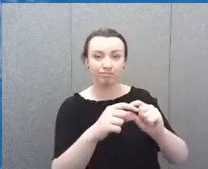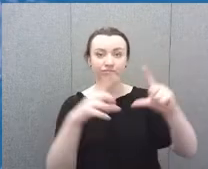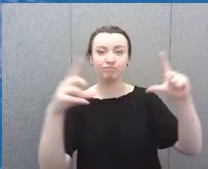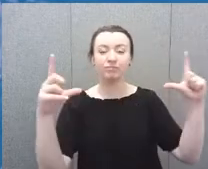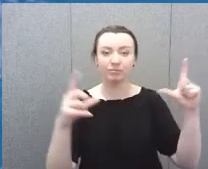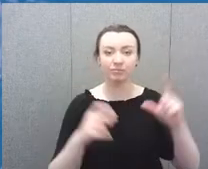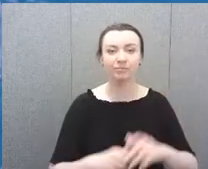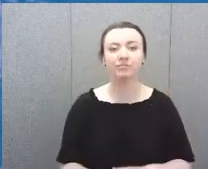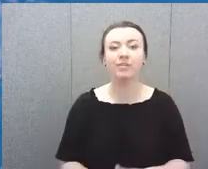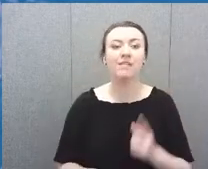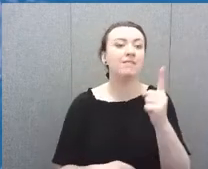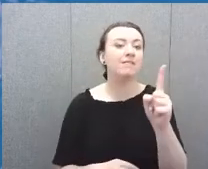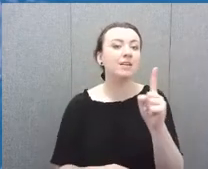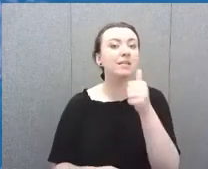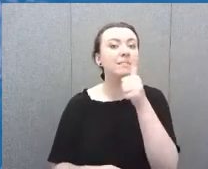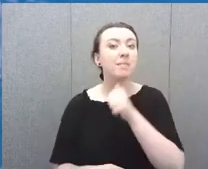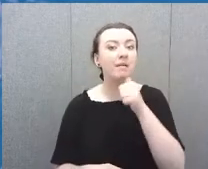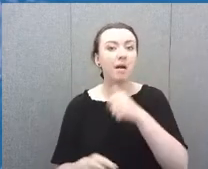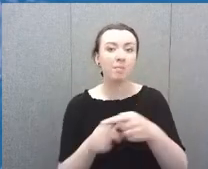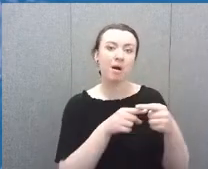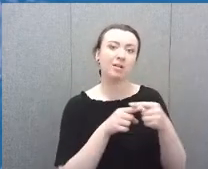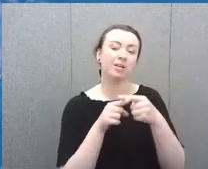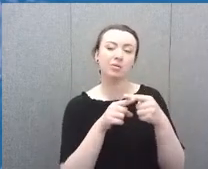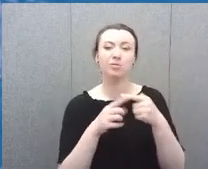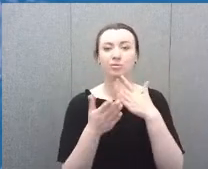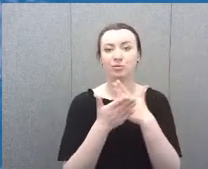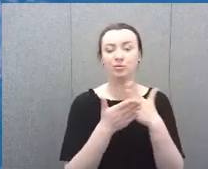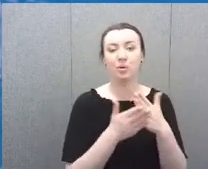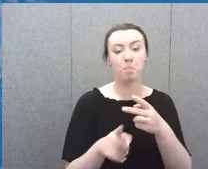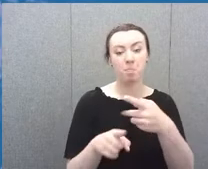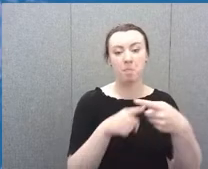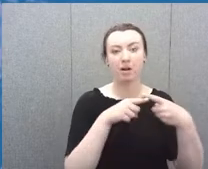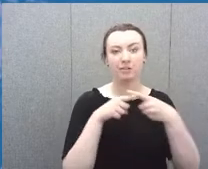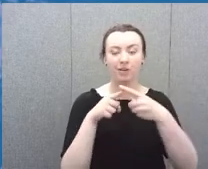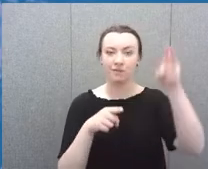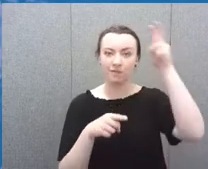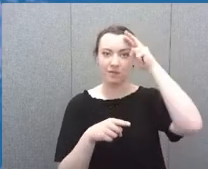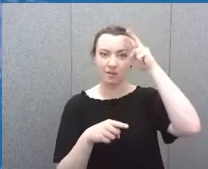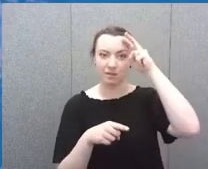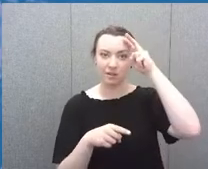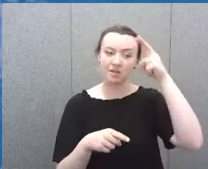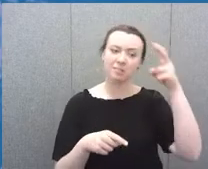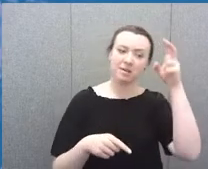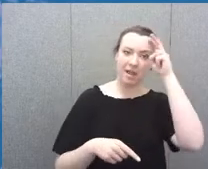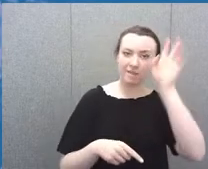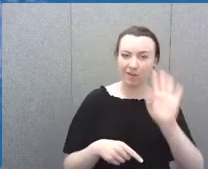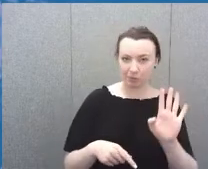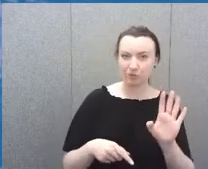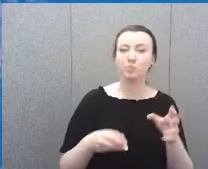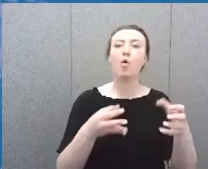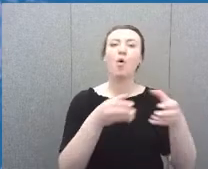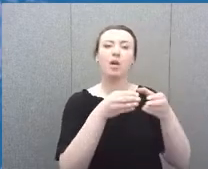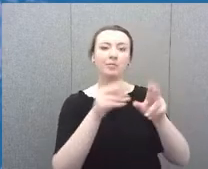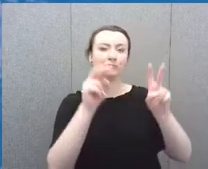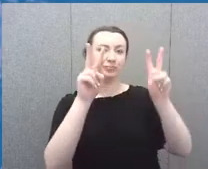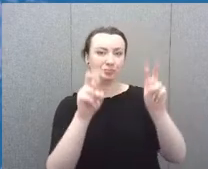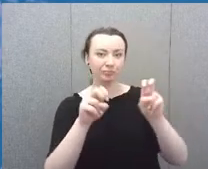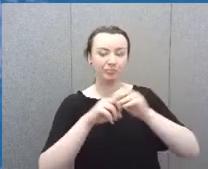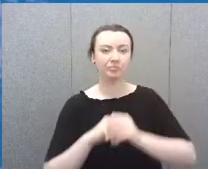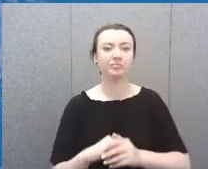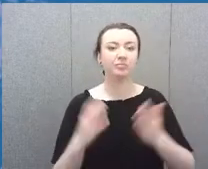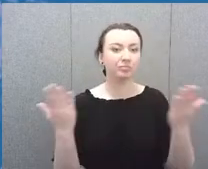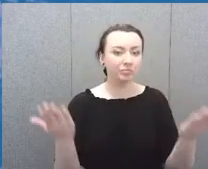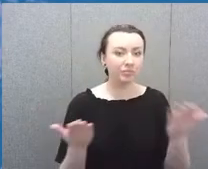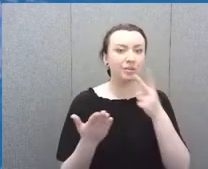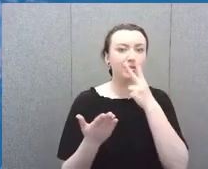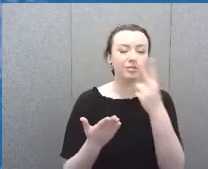Это правительственные, неправительственные организации. Опять же, парадоксально то, что они называются